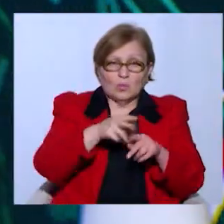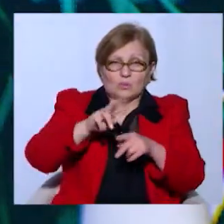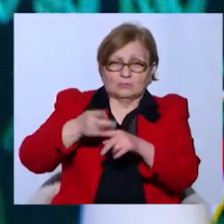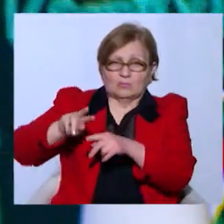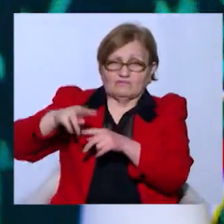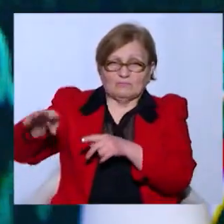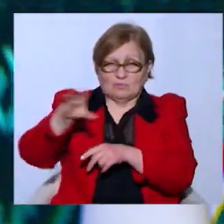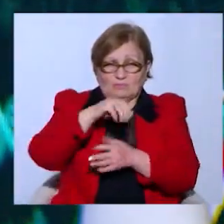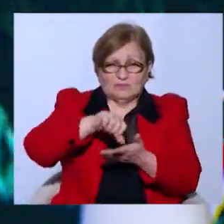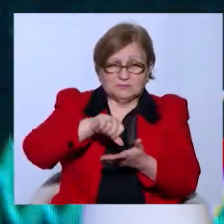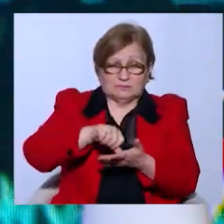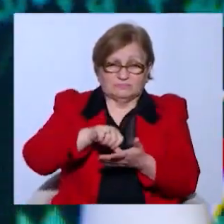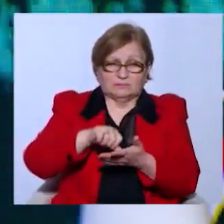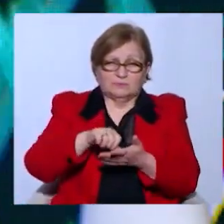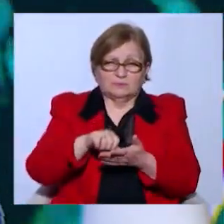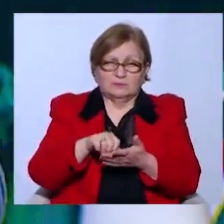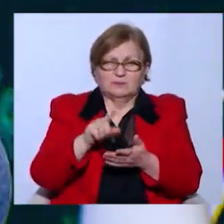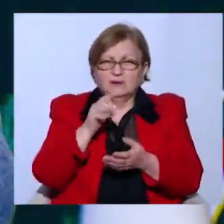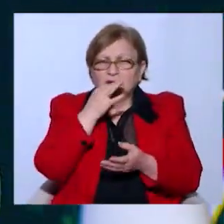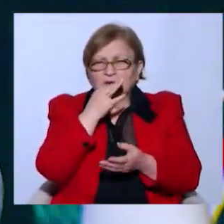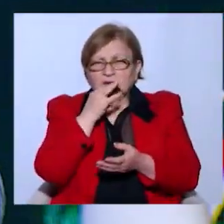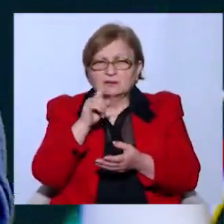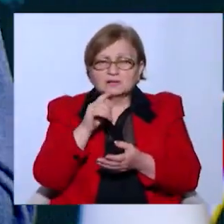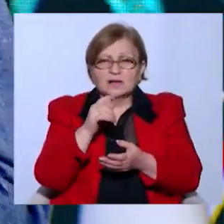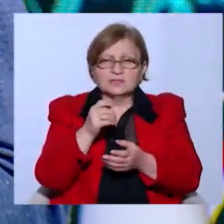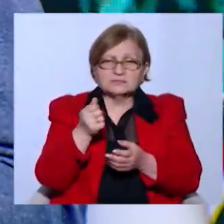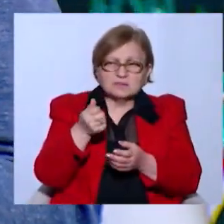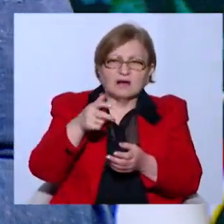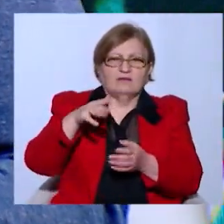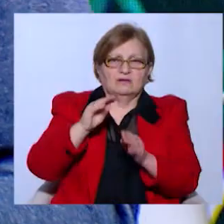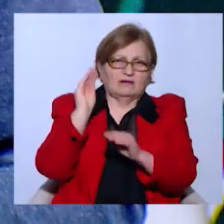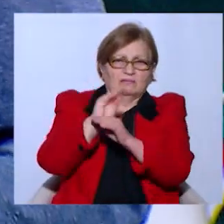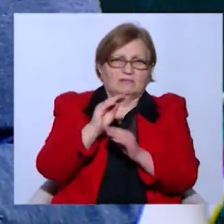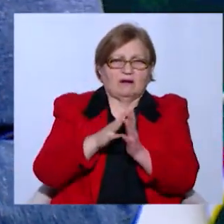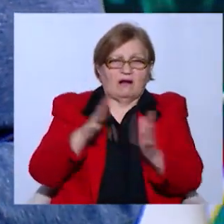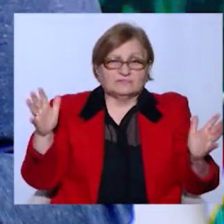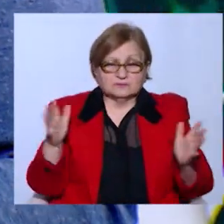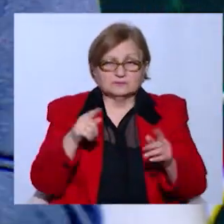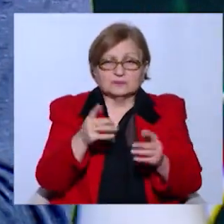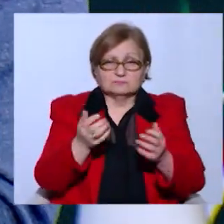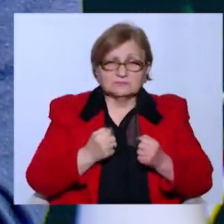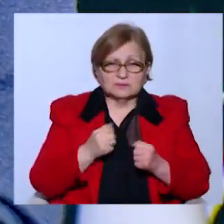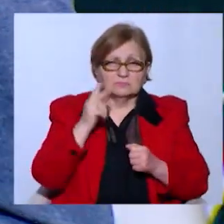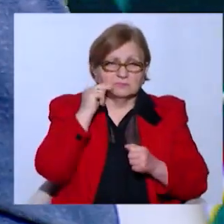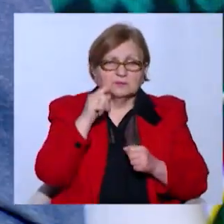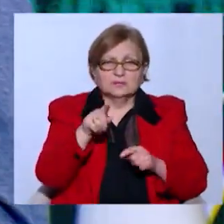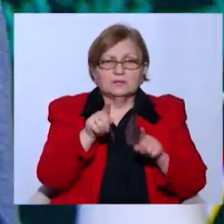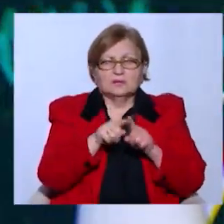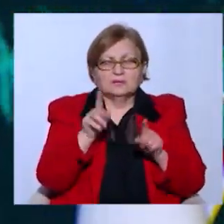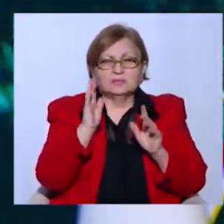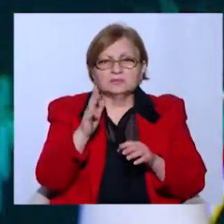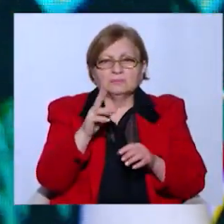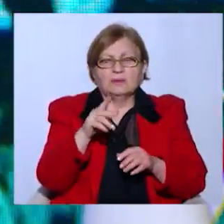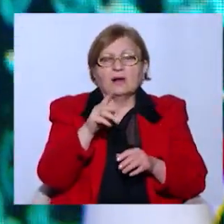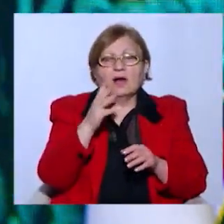და თქვათ მერე რაღაც 5-ით გავზარდოთ, აუცილებლად მიღებული რიცხვები ისევ არითმეტიკული პროგრესია